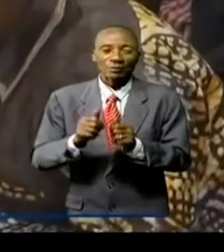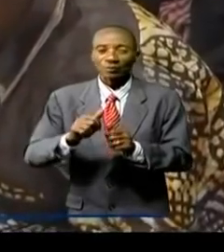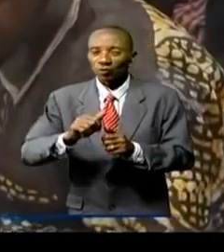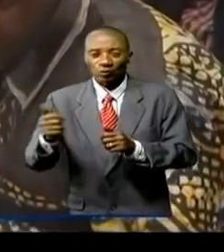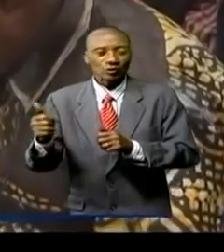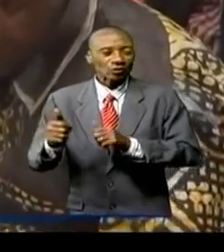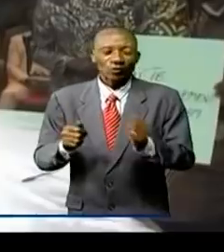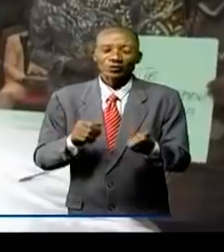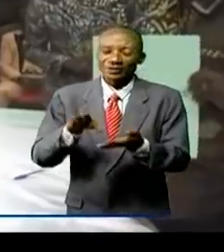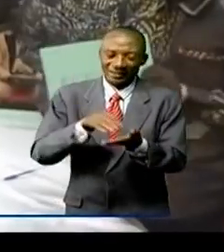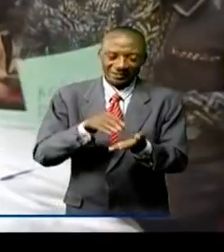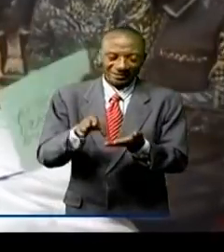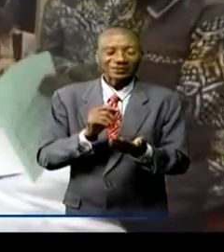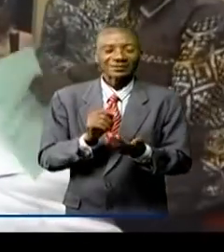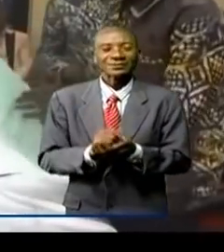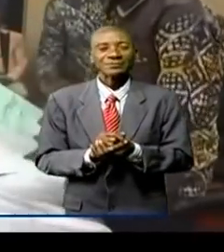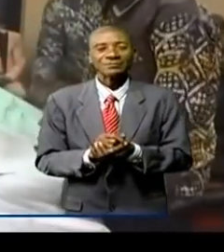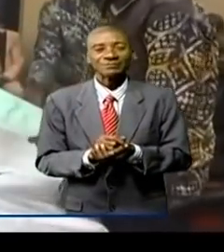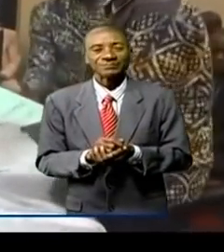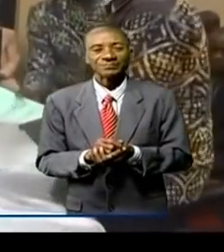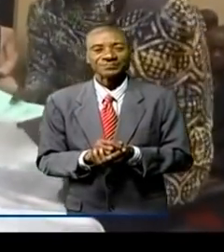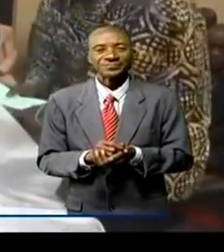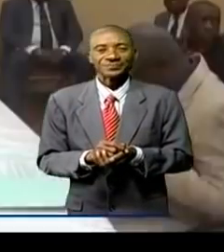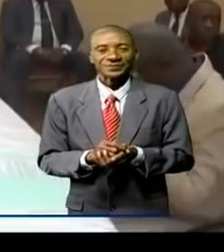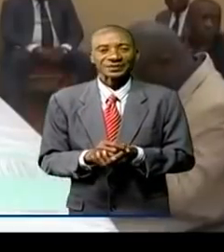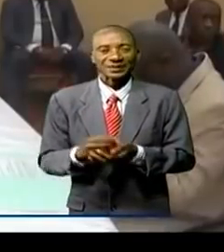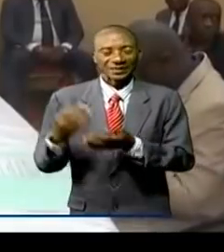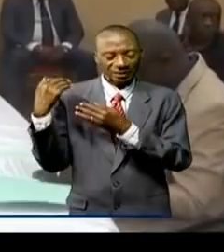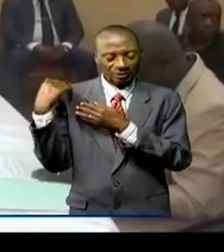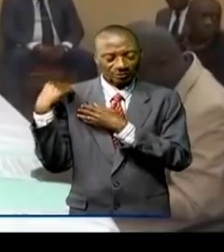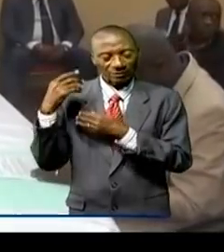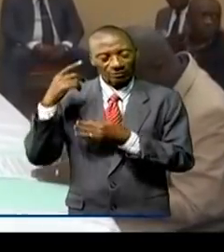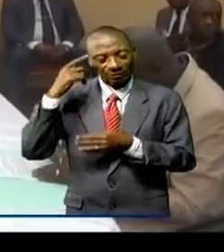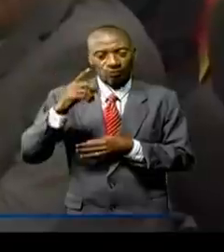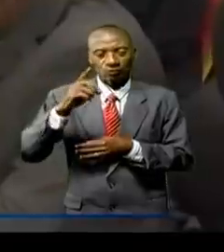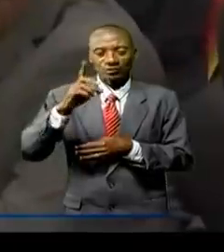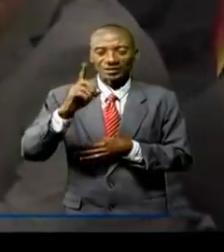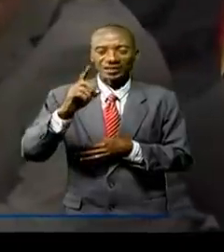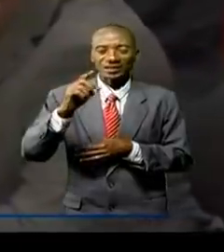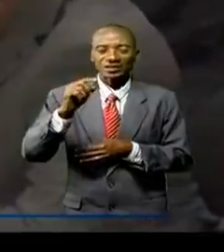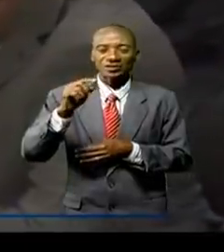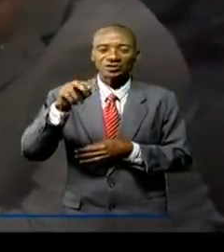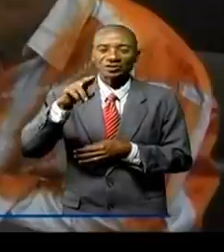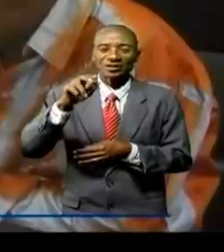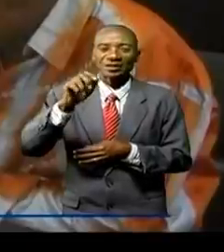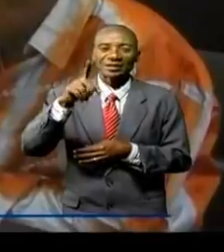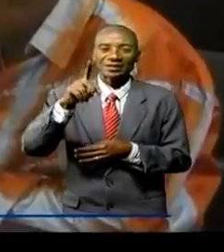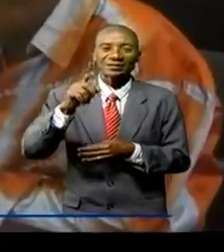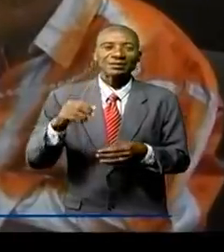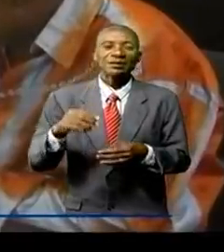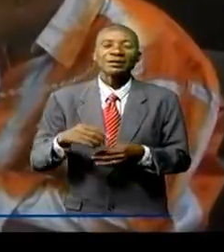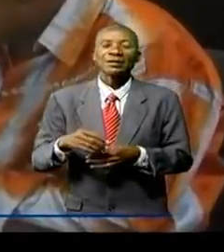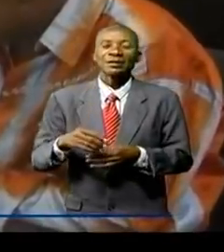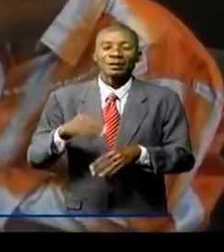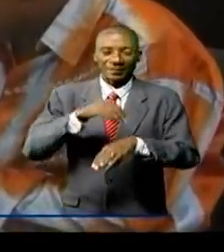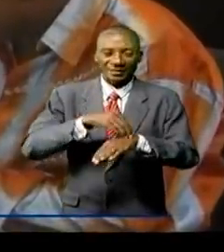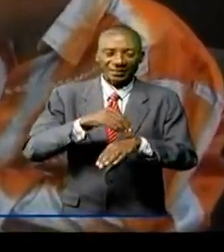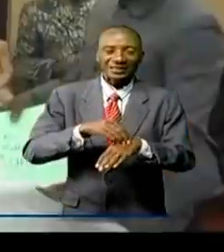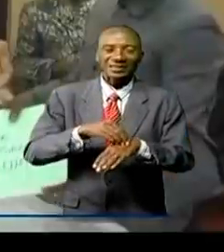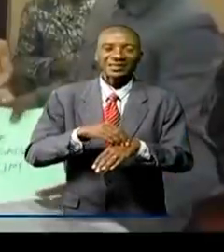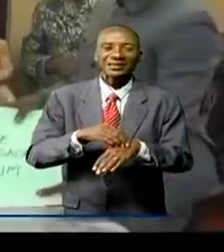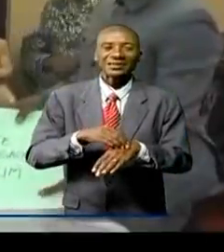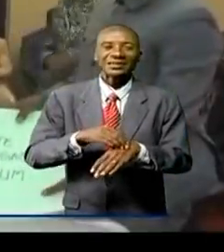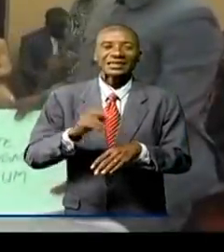judiciaires. Ensuite, le chef de ressort de la DGRAD Matadi, Kimpese, Mwanda, Mbanzangungu,